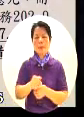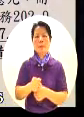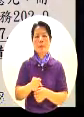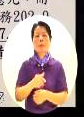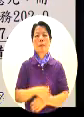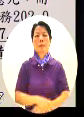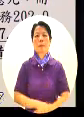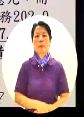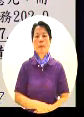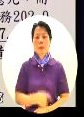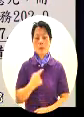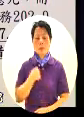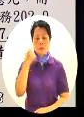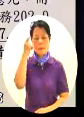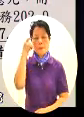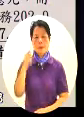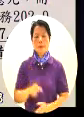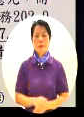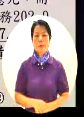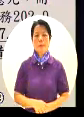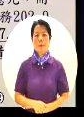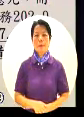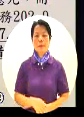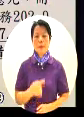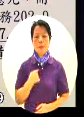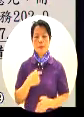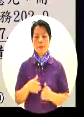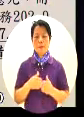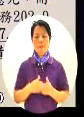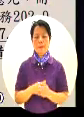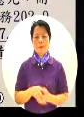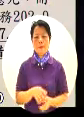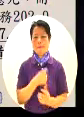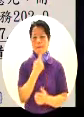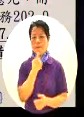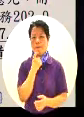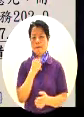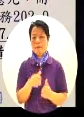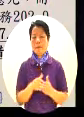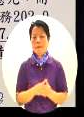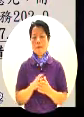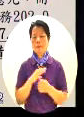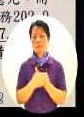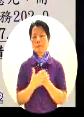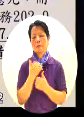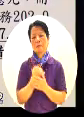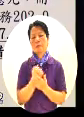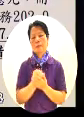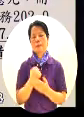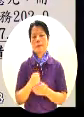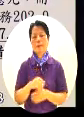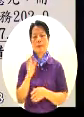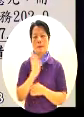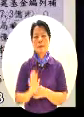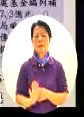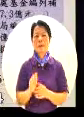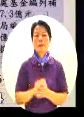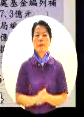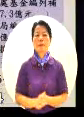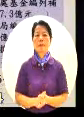哈。我个人是持的非常怀疑跟保留的态度了哈。好，下一页，